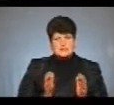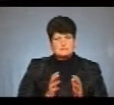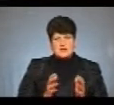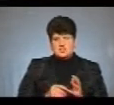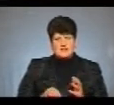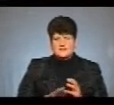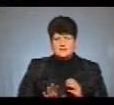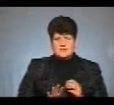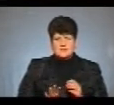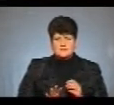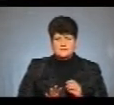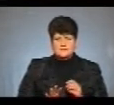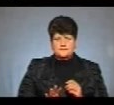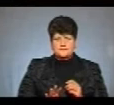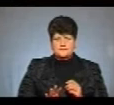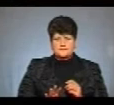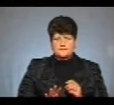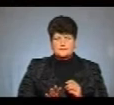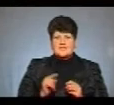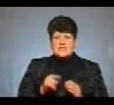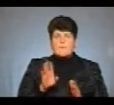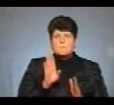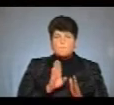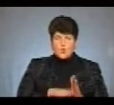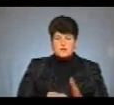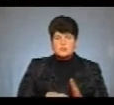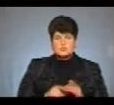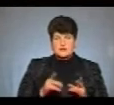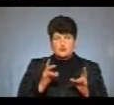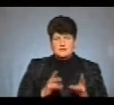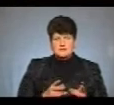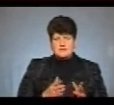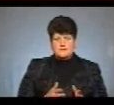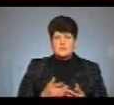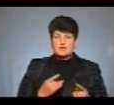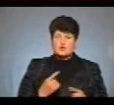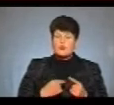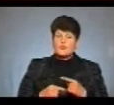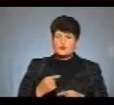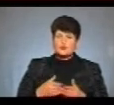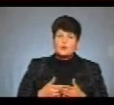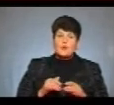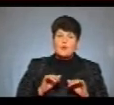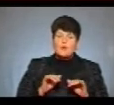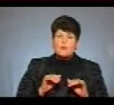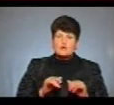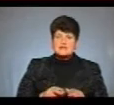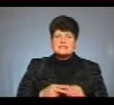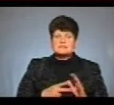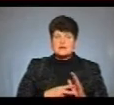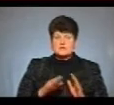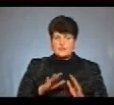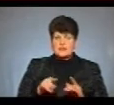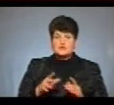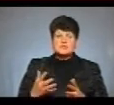землі. Тобто їх погіршує, скажімо, їхню небезпеку. Якщо повернутися до події 17 вересня, те, що